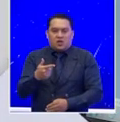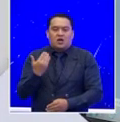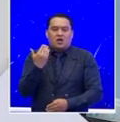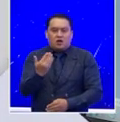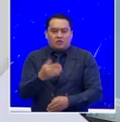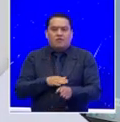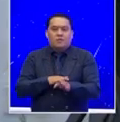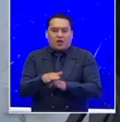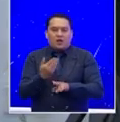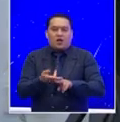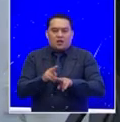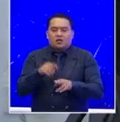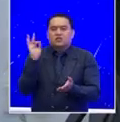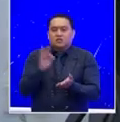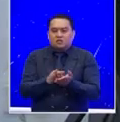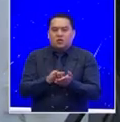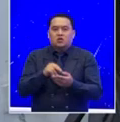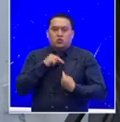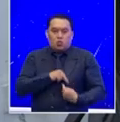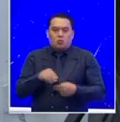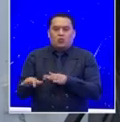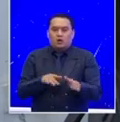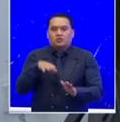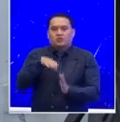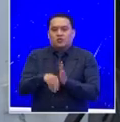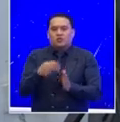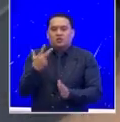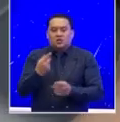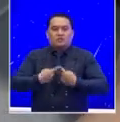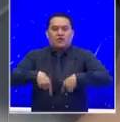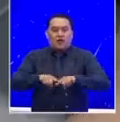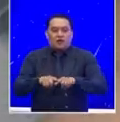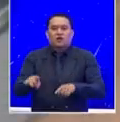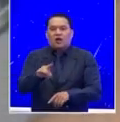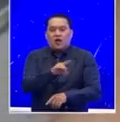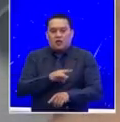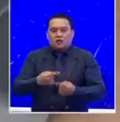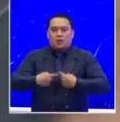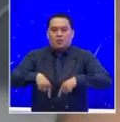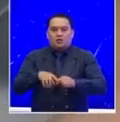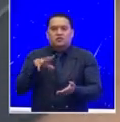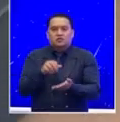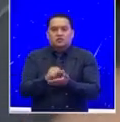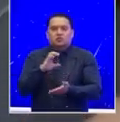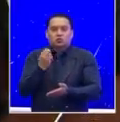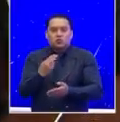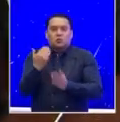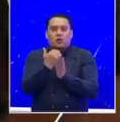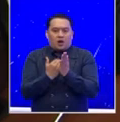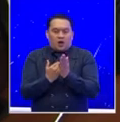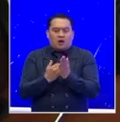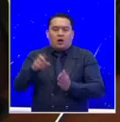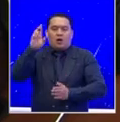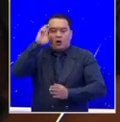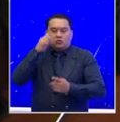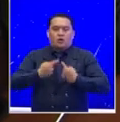Для реализации данной задачи в трудоемком процессе задействованы три ведомства. Это региональные департаменты занятости и социальных программ,